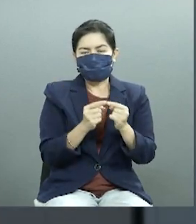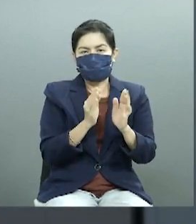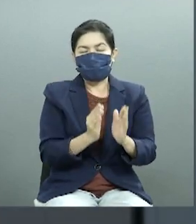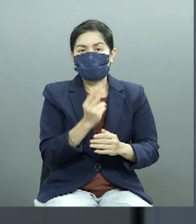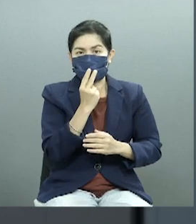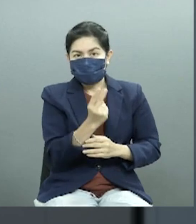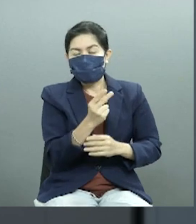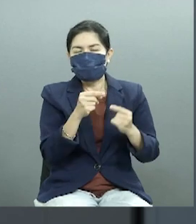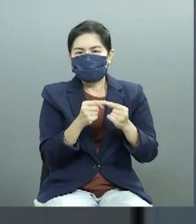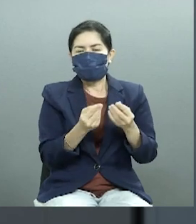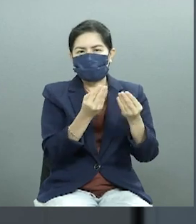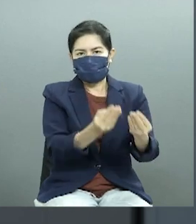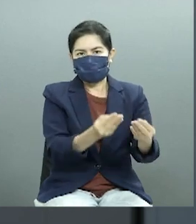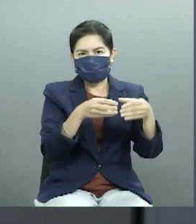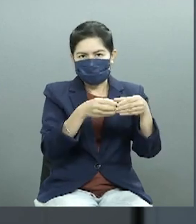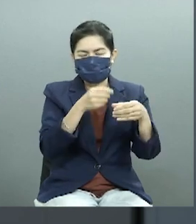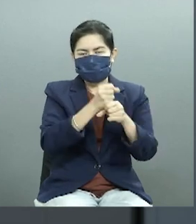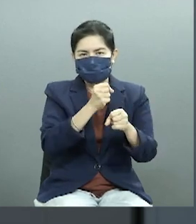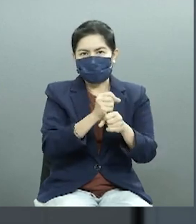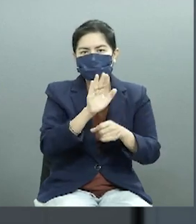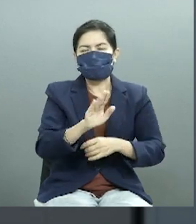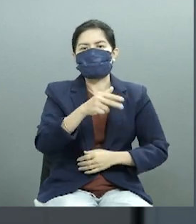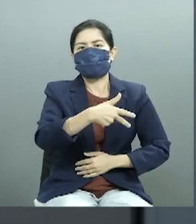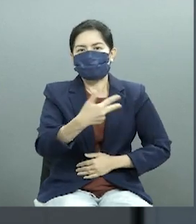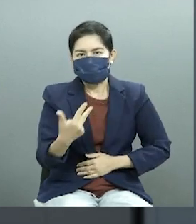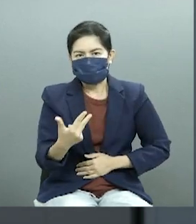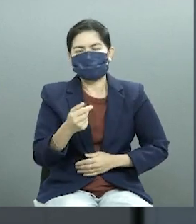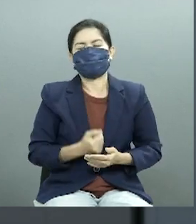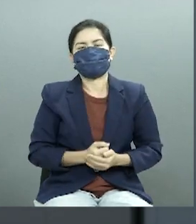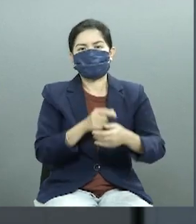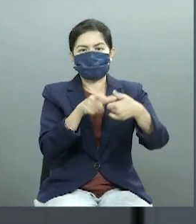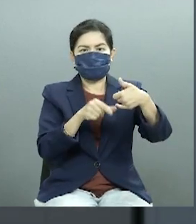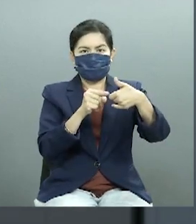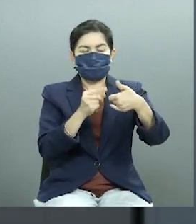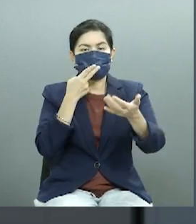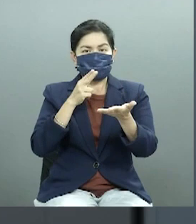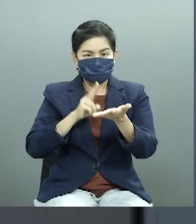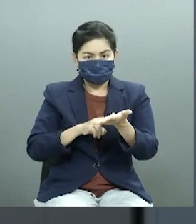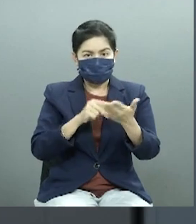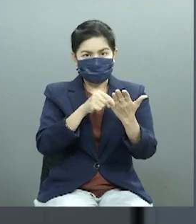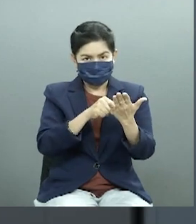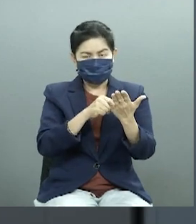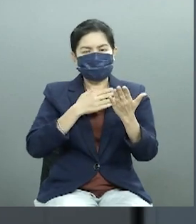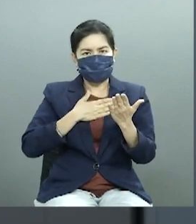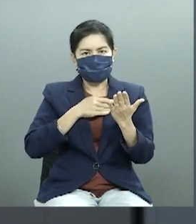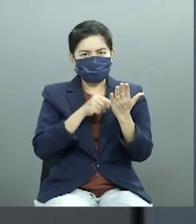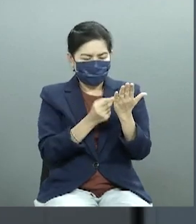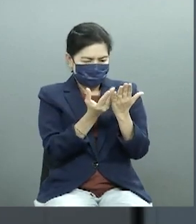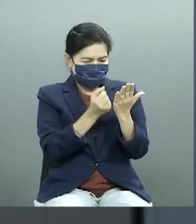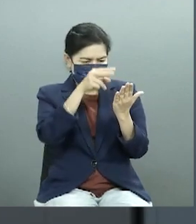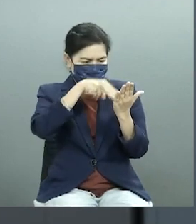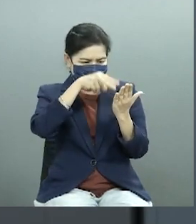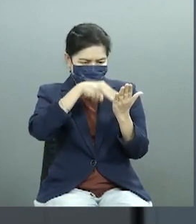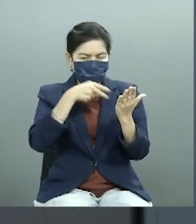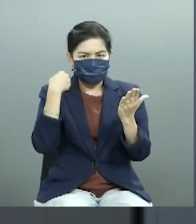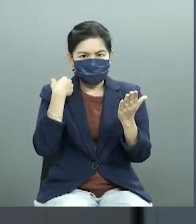แล้วก็ข้อเสนอแนะที่ส่งเข้ามาถึงทีมงานของเราค่ะยังจดหมายของคุณวุฒิชัยพิเยสวัสดิ์พวกเราทีมงานได้รับเรียบร้อยแล้วนะค